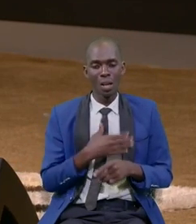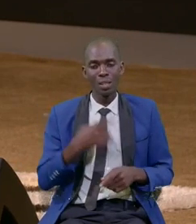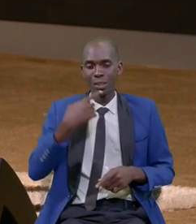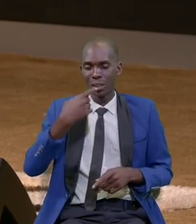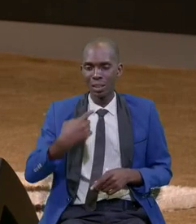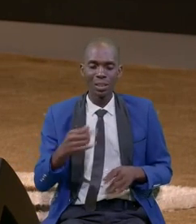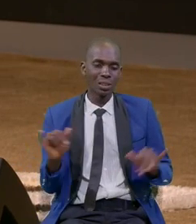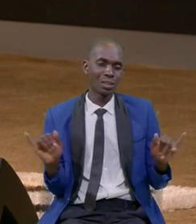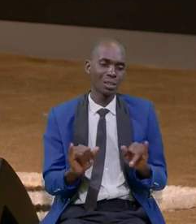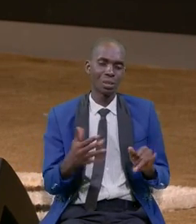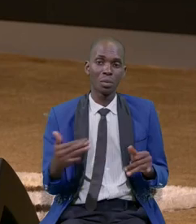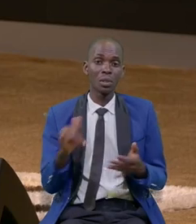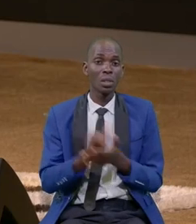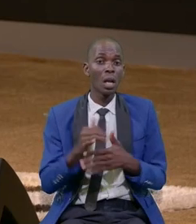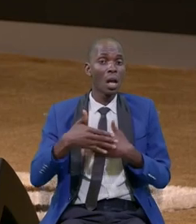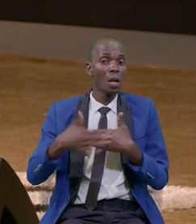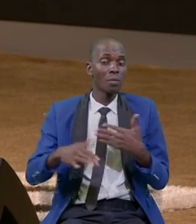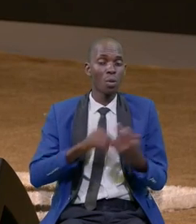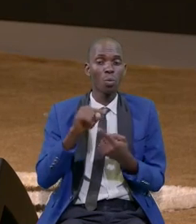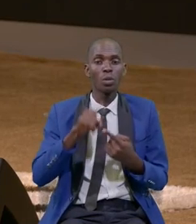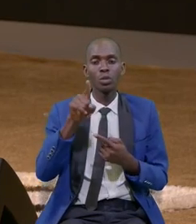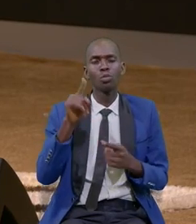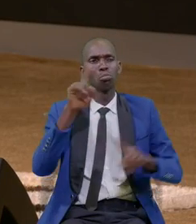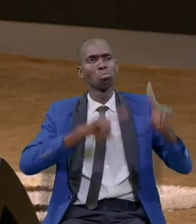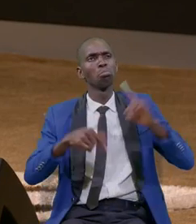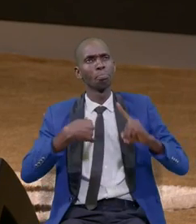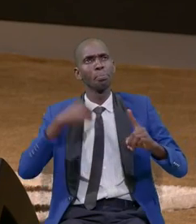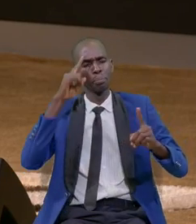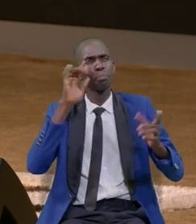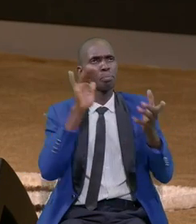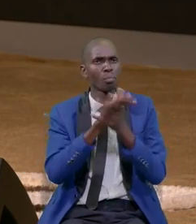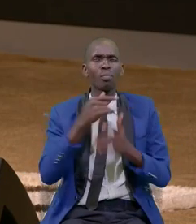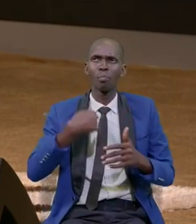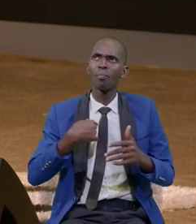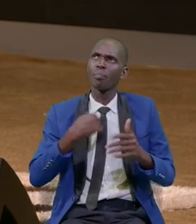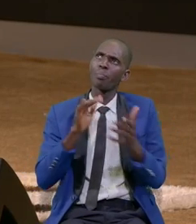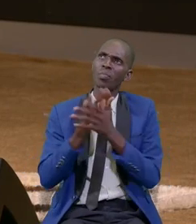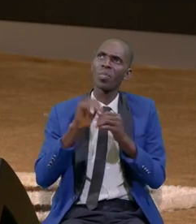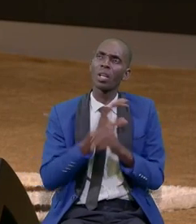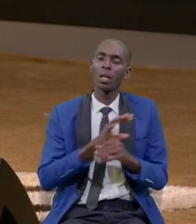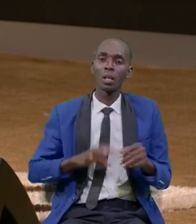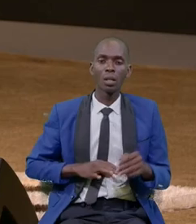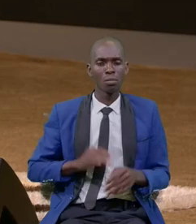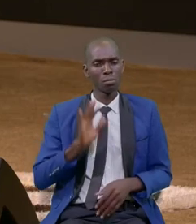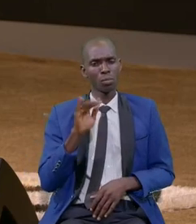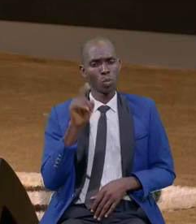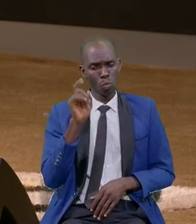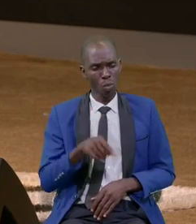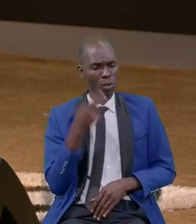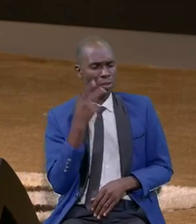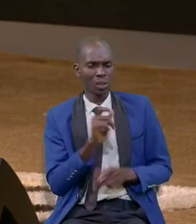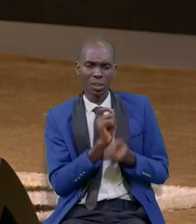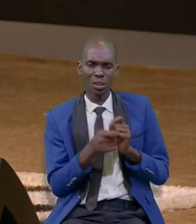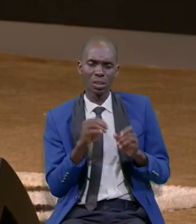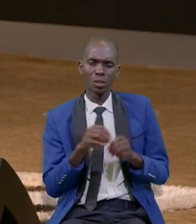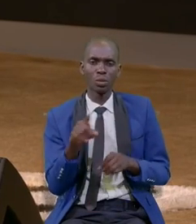que vous dites que vous croyez, après que vous dites que vous croyez en Christ, il faut qu'il y ait un changement, une